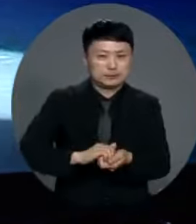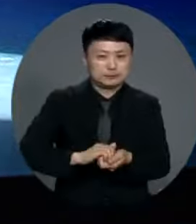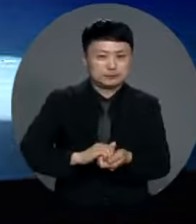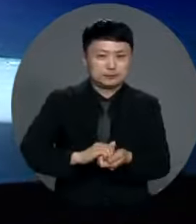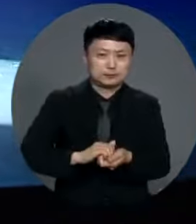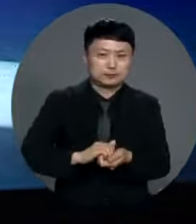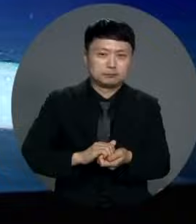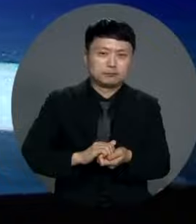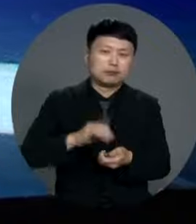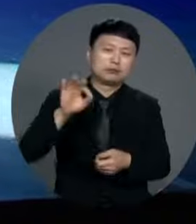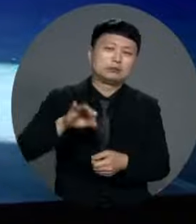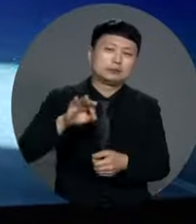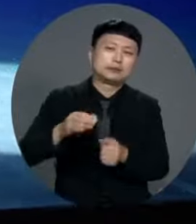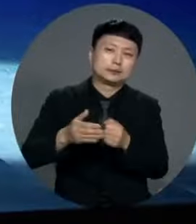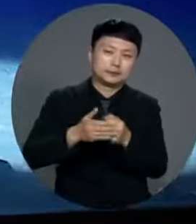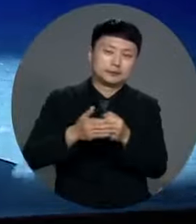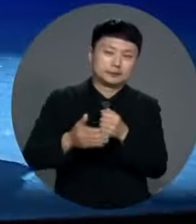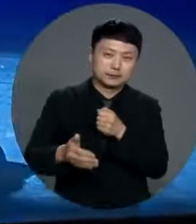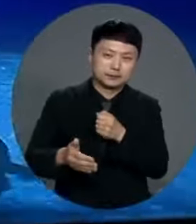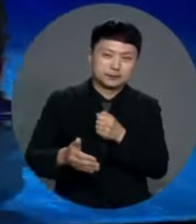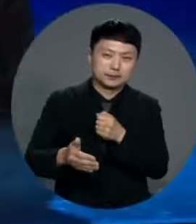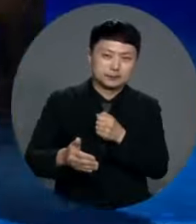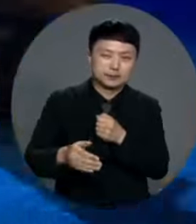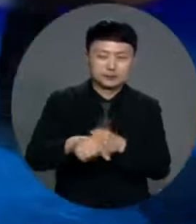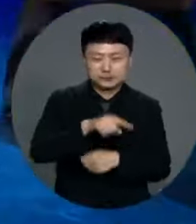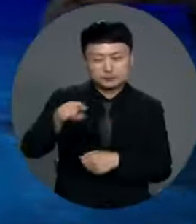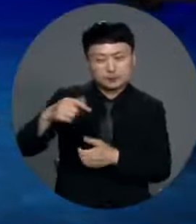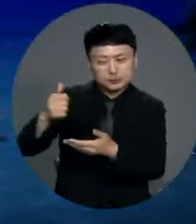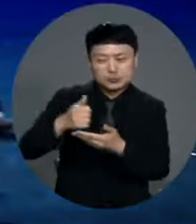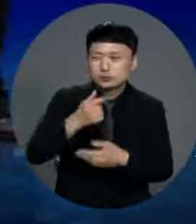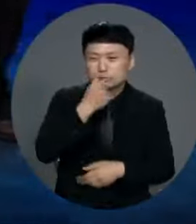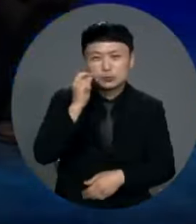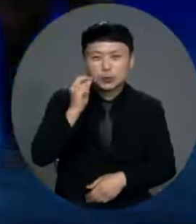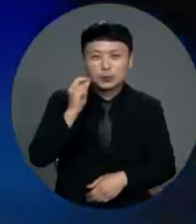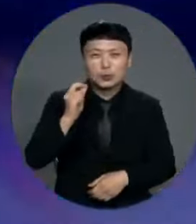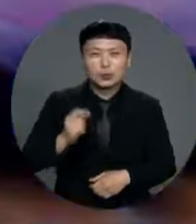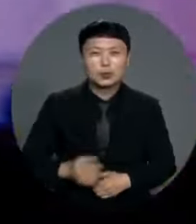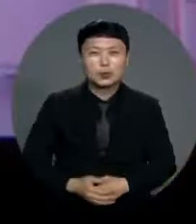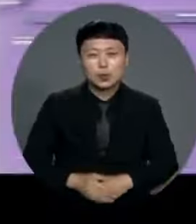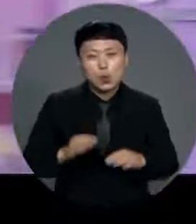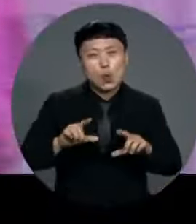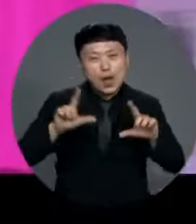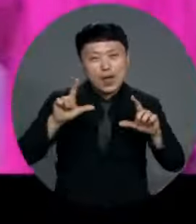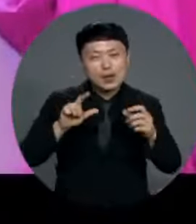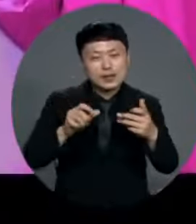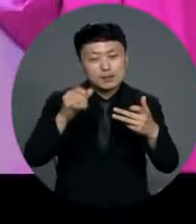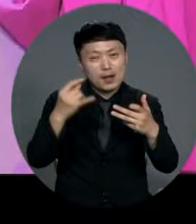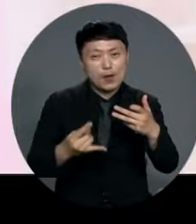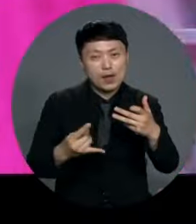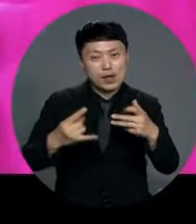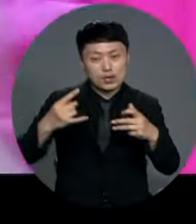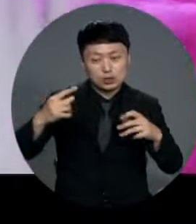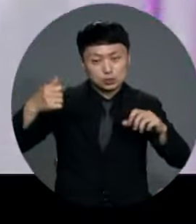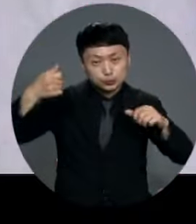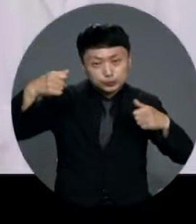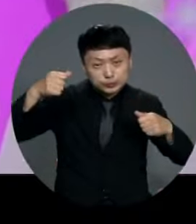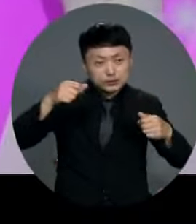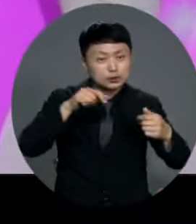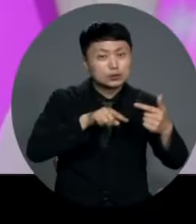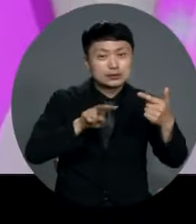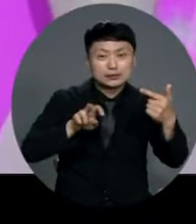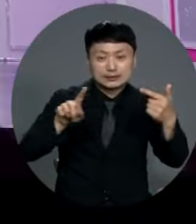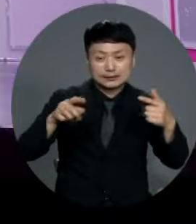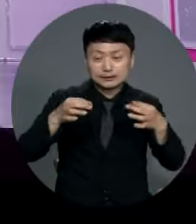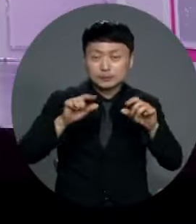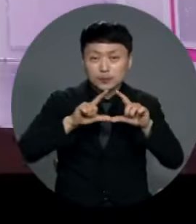못해 공간적 확장성에서는 한계가 뚜렷했습니다. 올해 18회를 맞는 딤프는 6월 21일